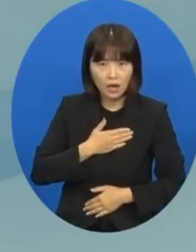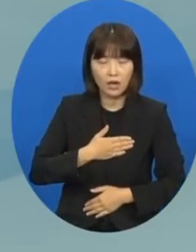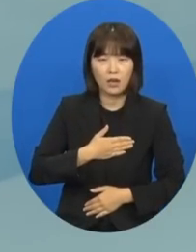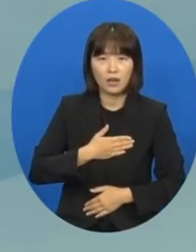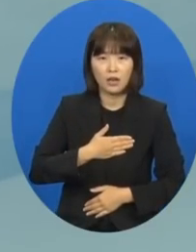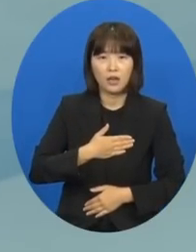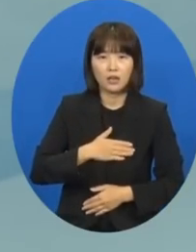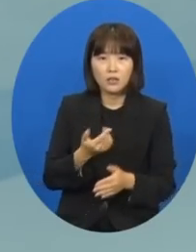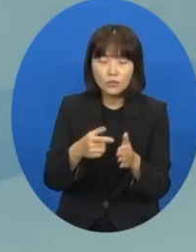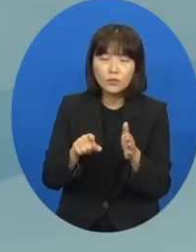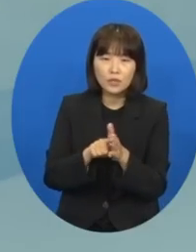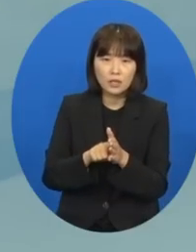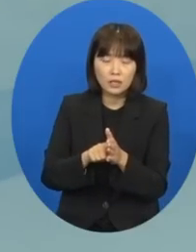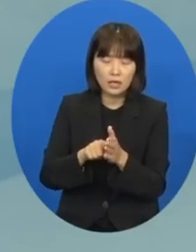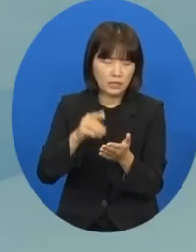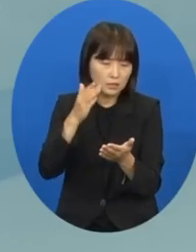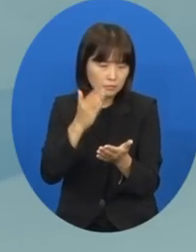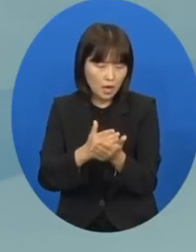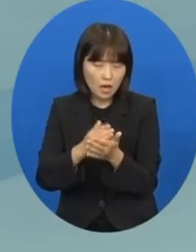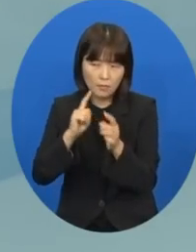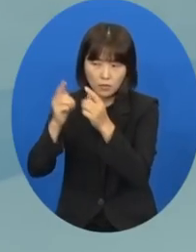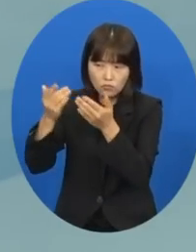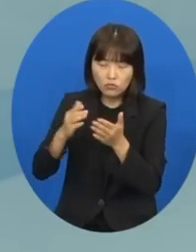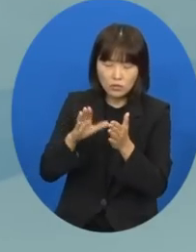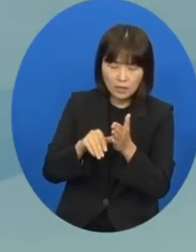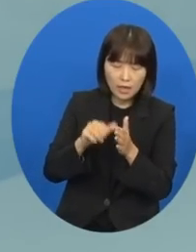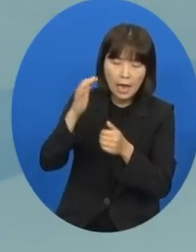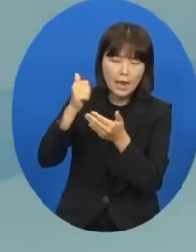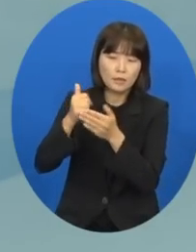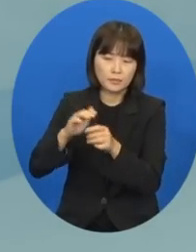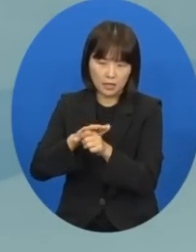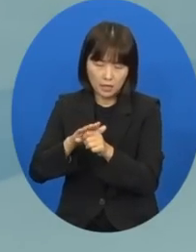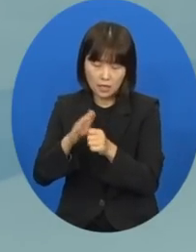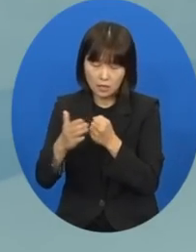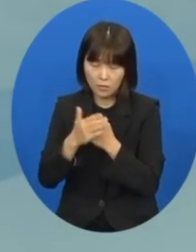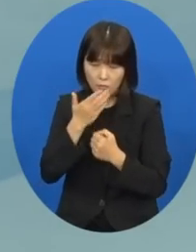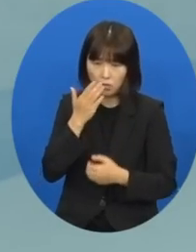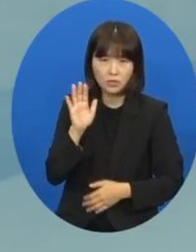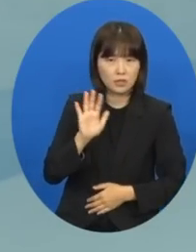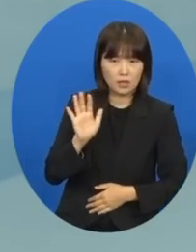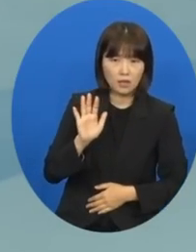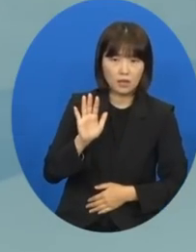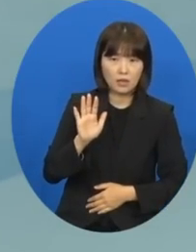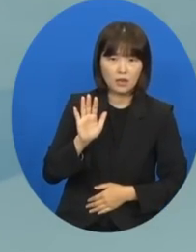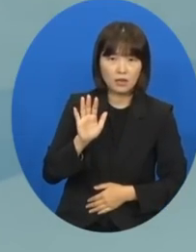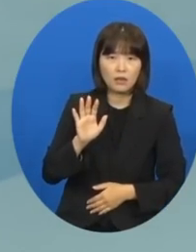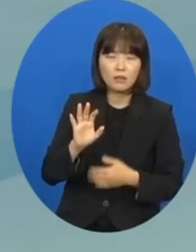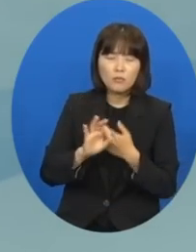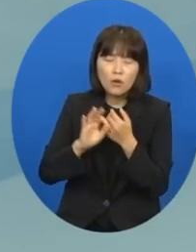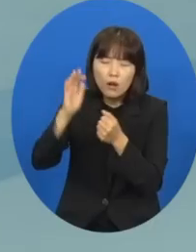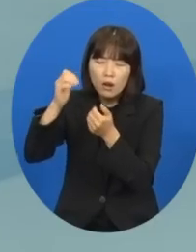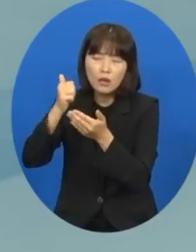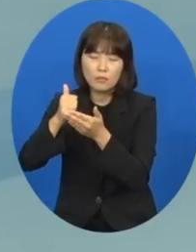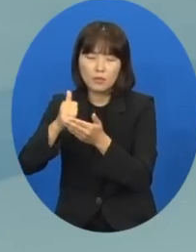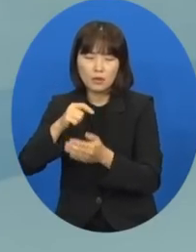때 하나님을 사랑하니까 나는 그것을 먹지 않을 거야 라고 하면 야, 얘가 정말 나를 사랑하는구나 라고 알 수가 있는